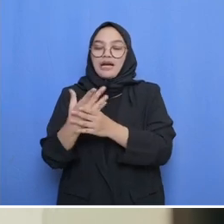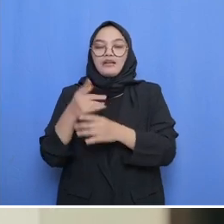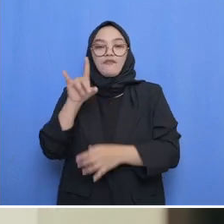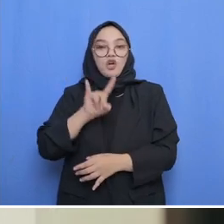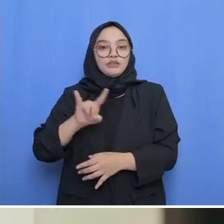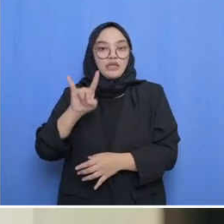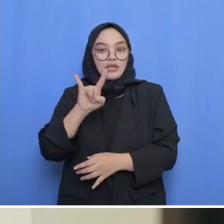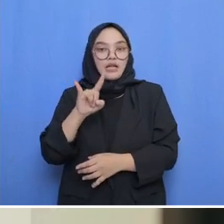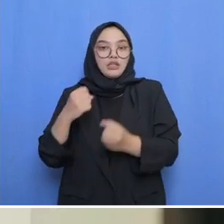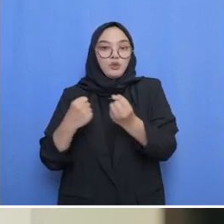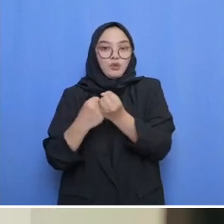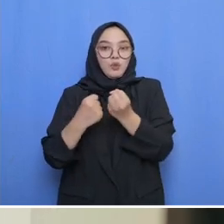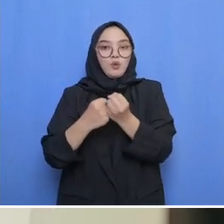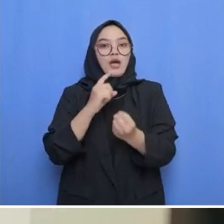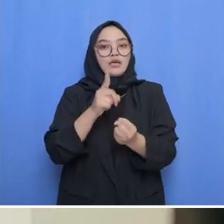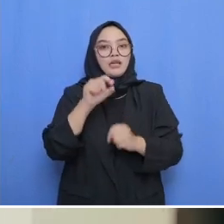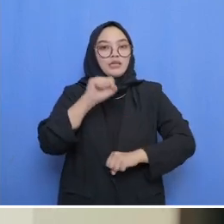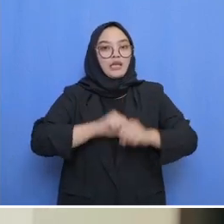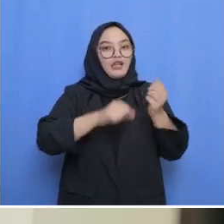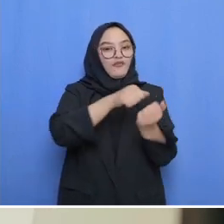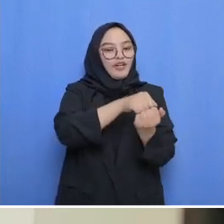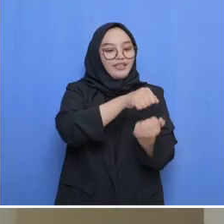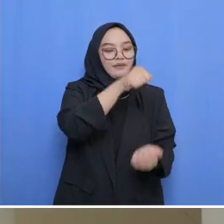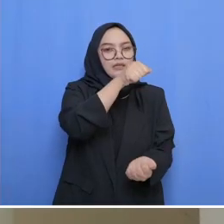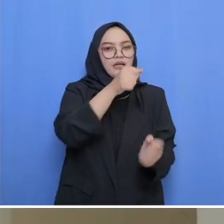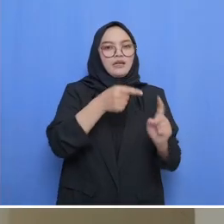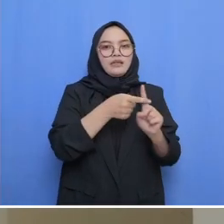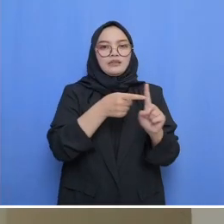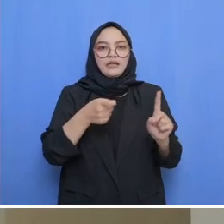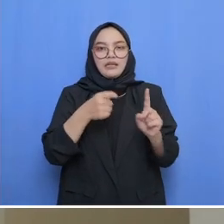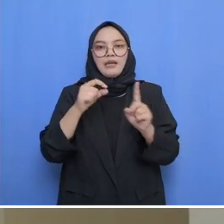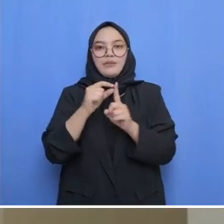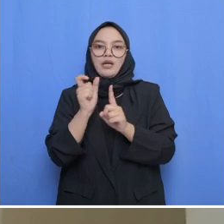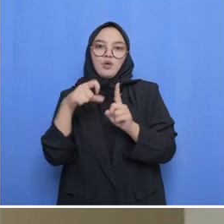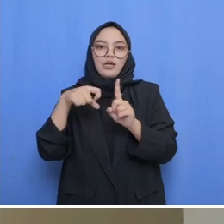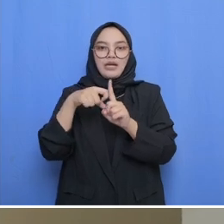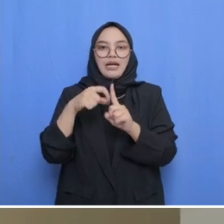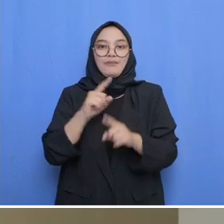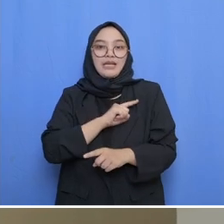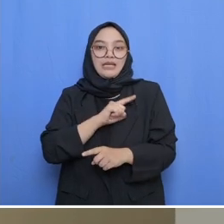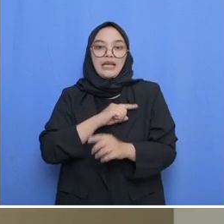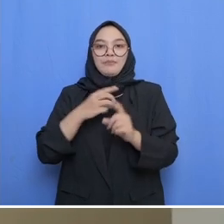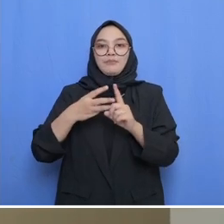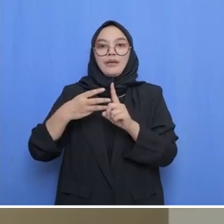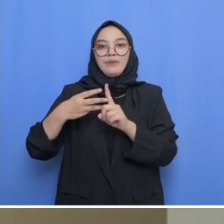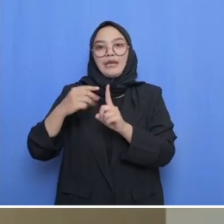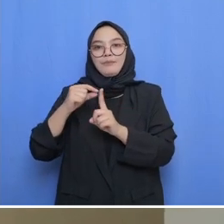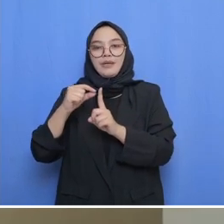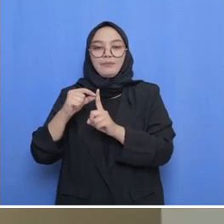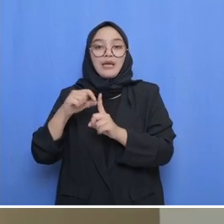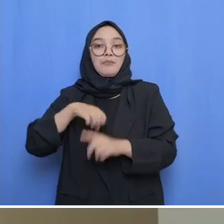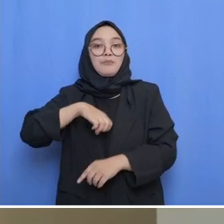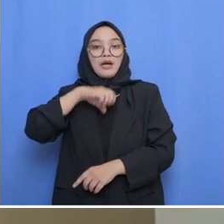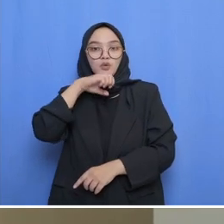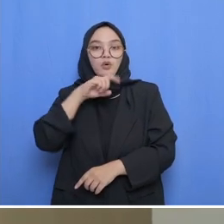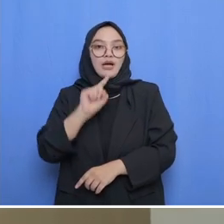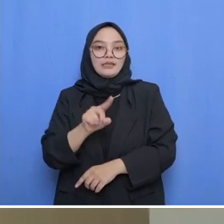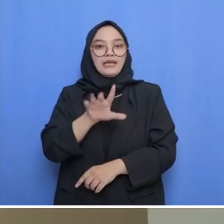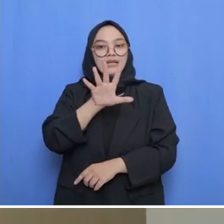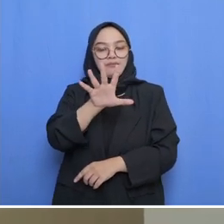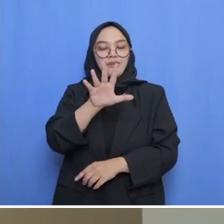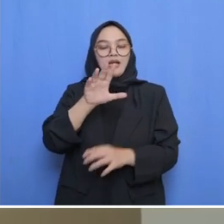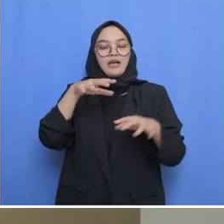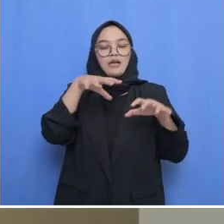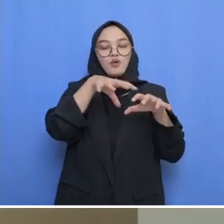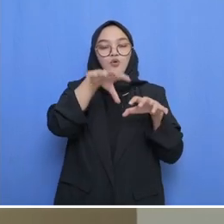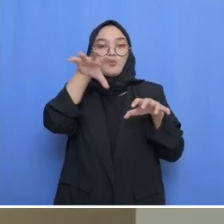pelatihan vokasional didukung melalui kegiatan sertifikasi yang diselenggarakan oleh TUK Mandiri BBPP Batu dengan 8